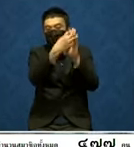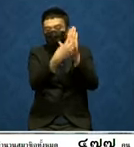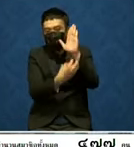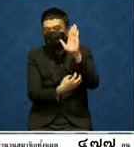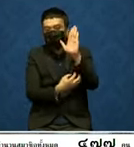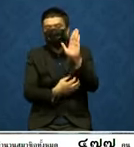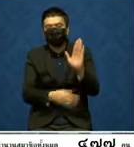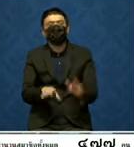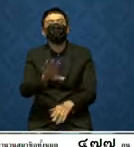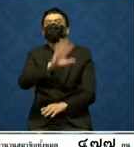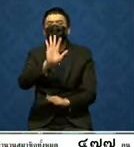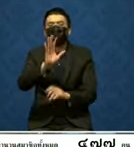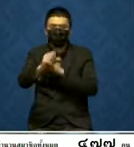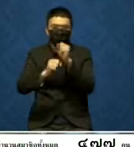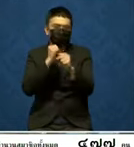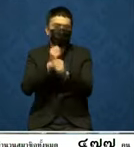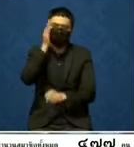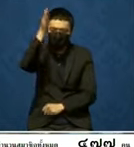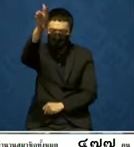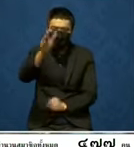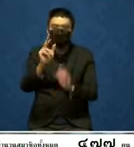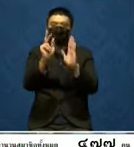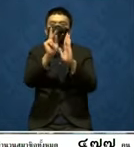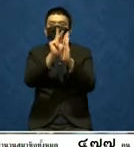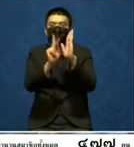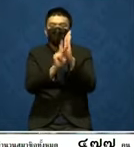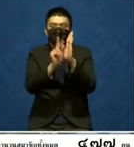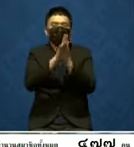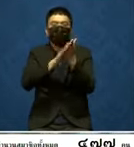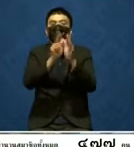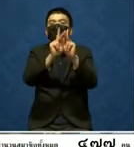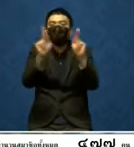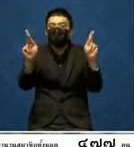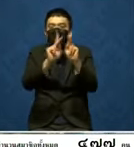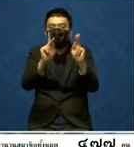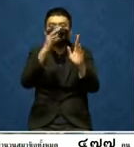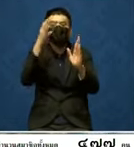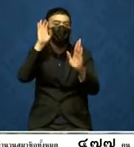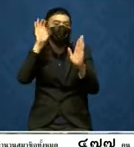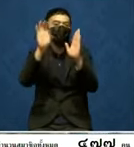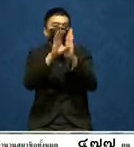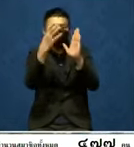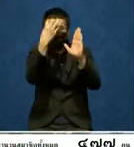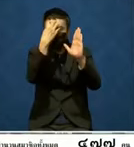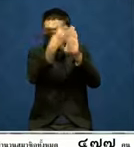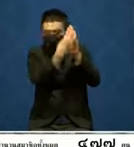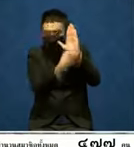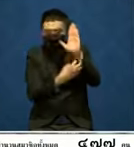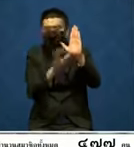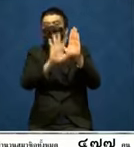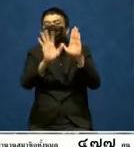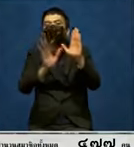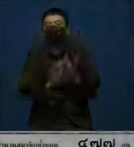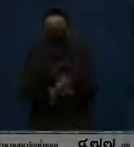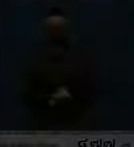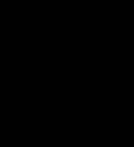ต้องมีรูปกรรมการมากอย่างนี้นะครับไม่ต้องหรอกครับนะครับขอบพระคุณมากครับเปลืองหน้ากระดาษนะครับขอบพระคุณท่านประธานครับ